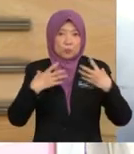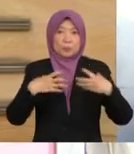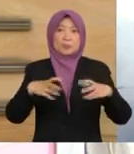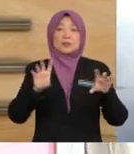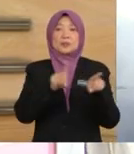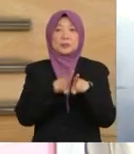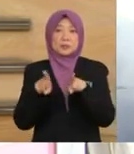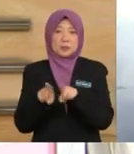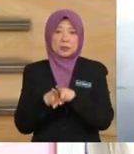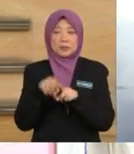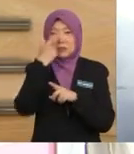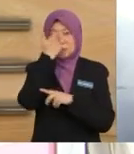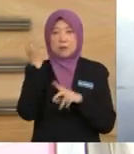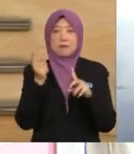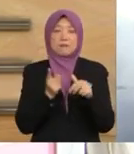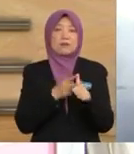sama-sama.